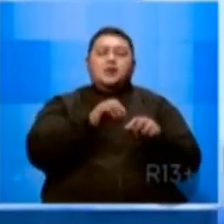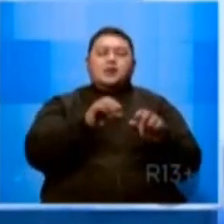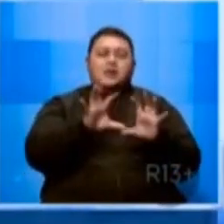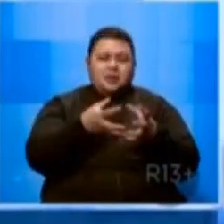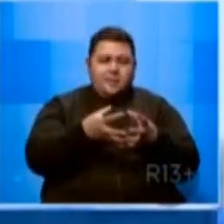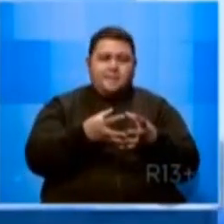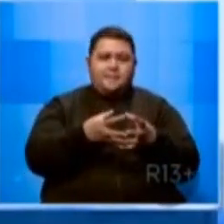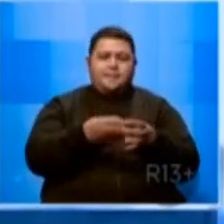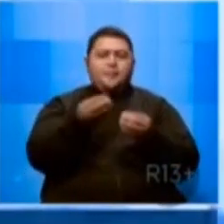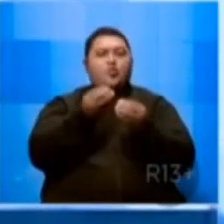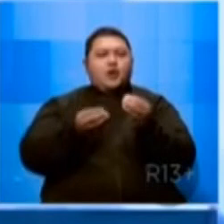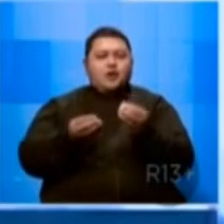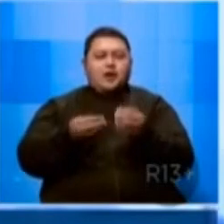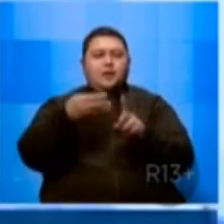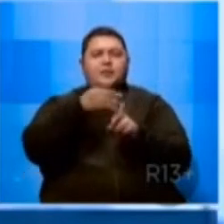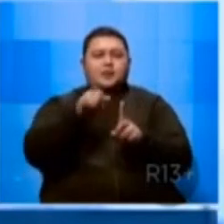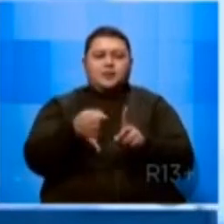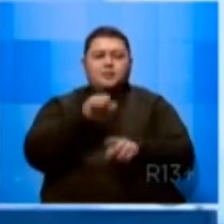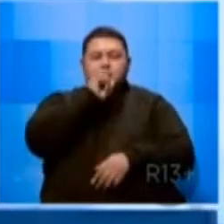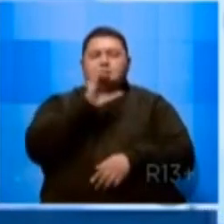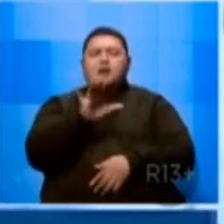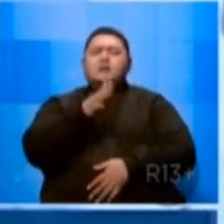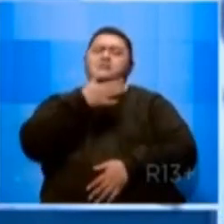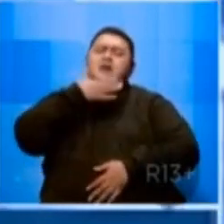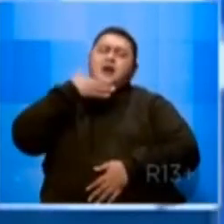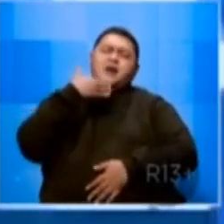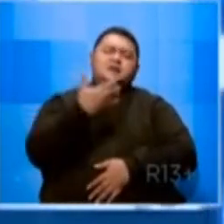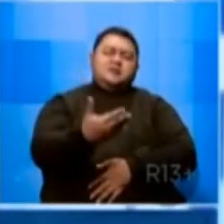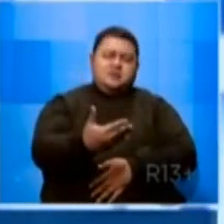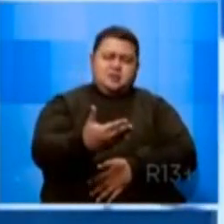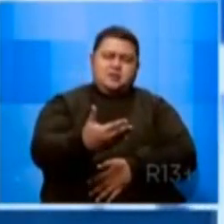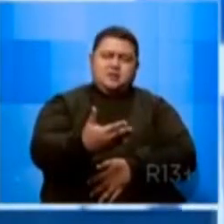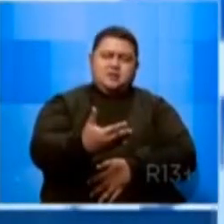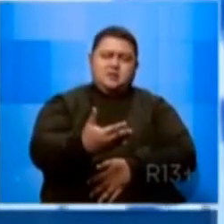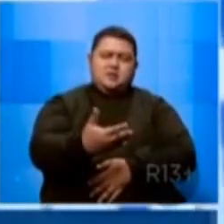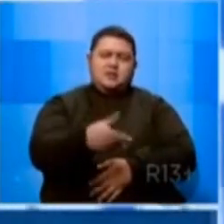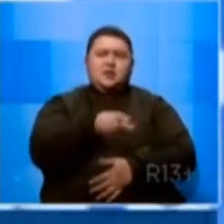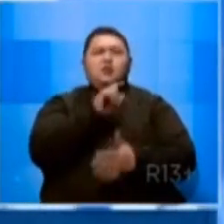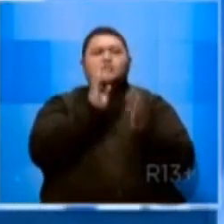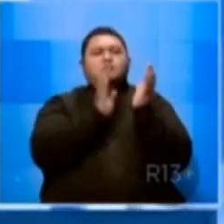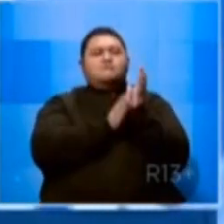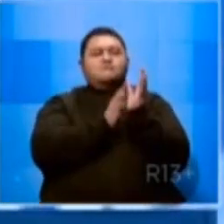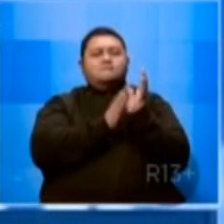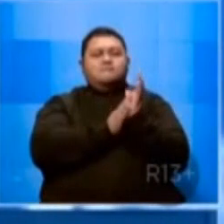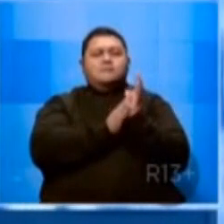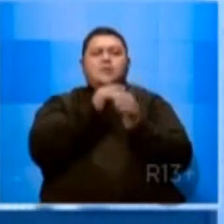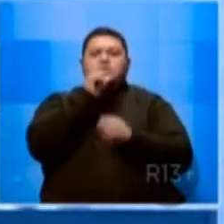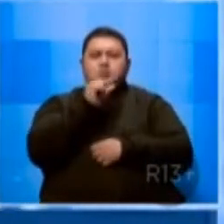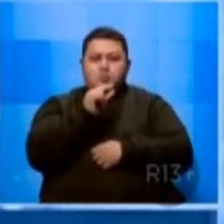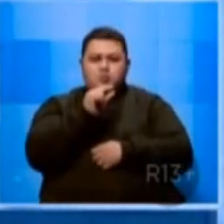almarhum beasiswa mengucapkan banyak terima kasih yang tak terhingga dan apresiasi yang sedalam-dalamnya